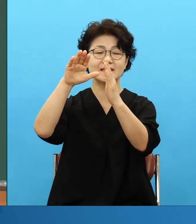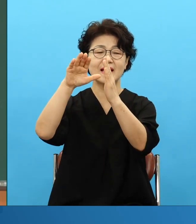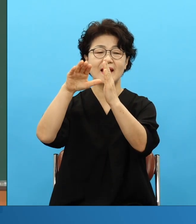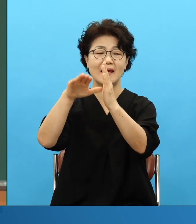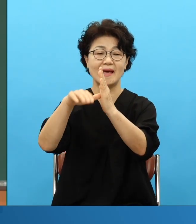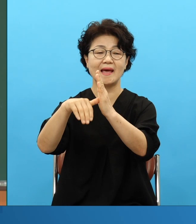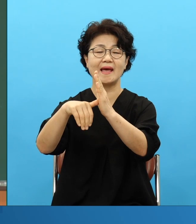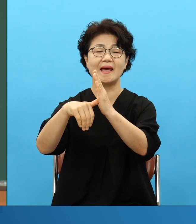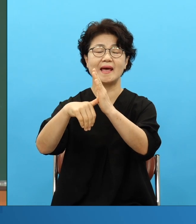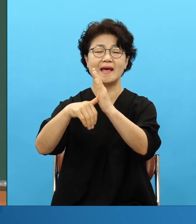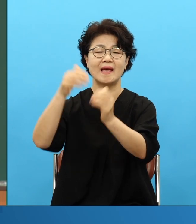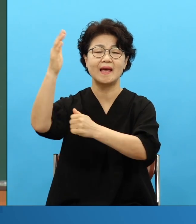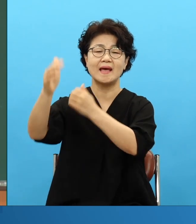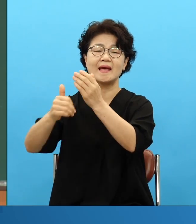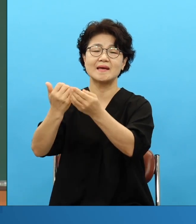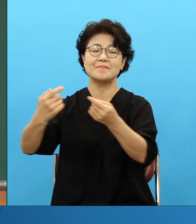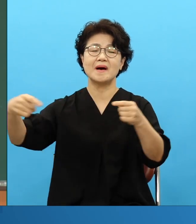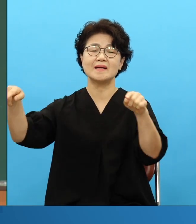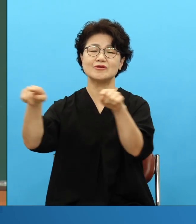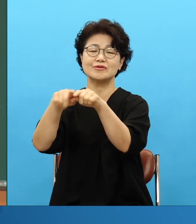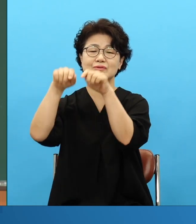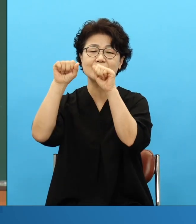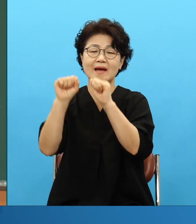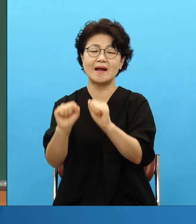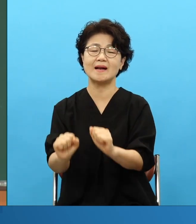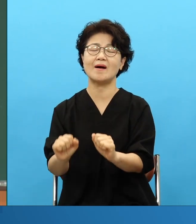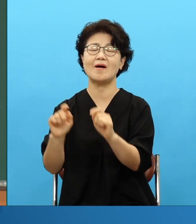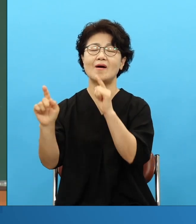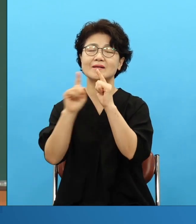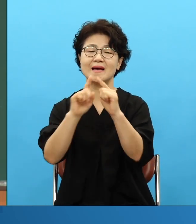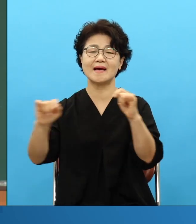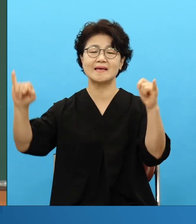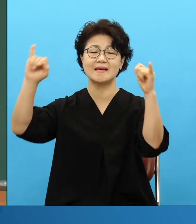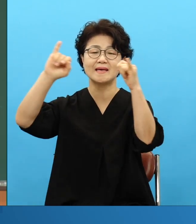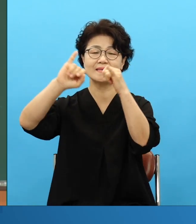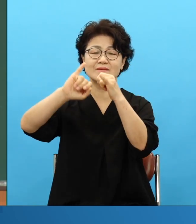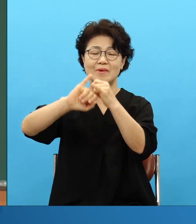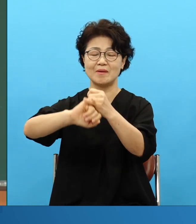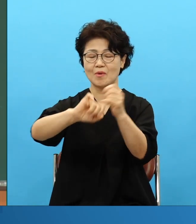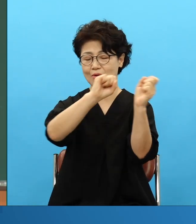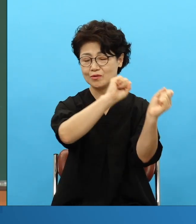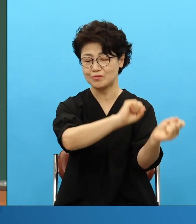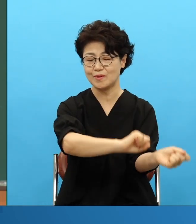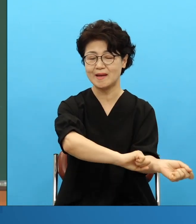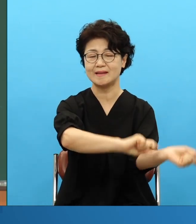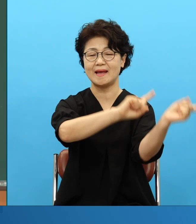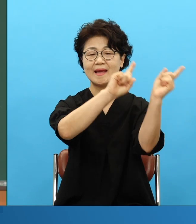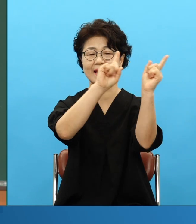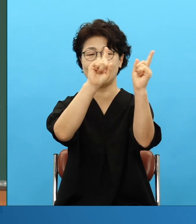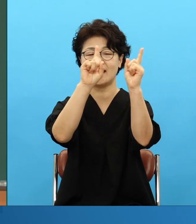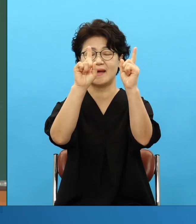모일 때 임마누엘 언약이